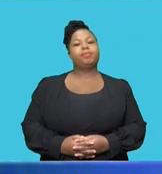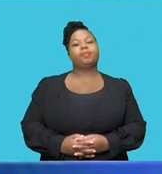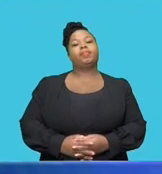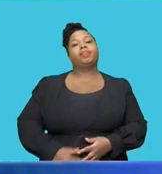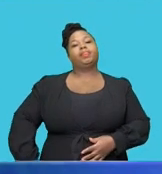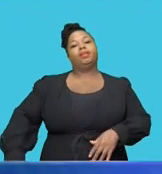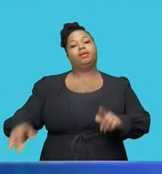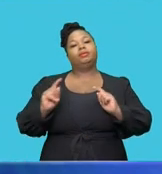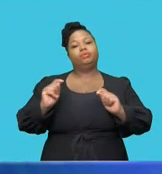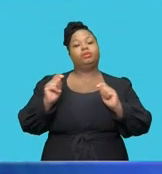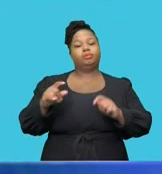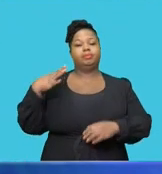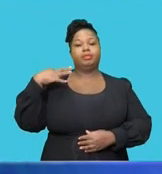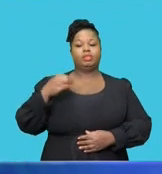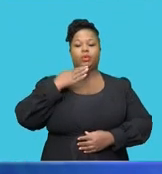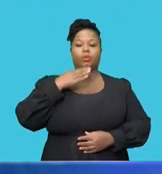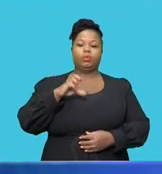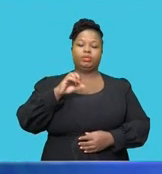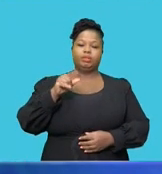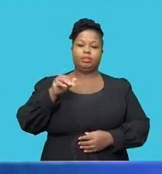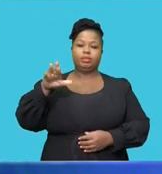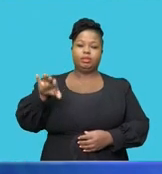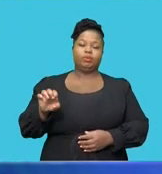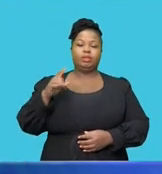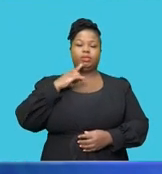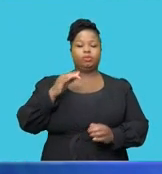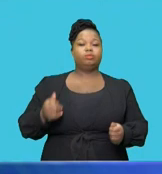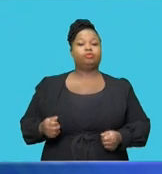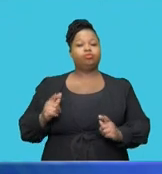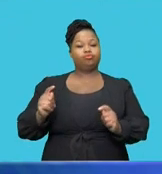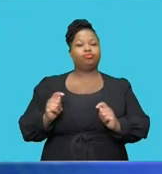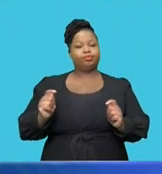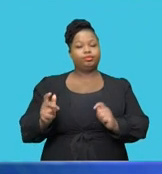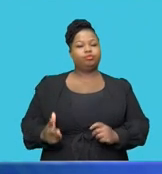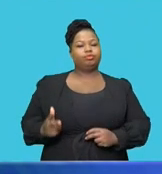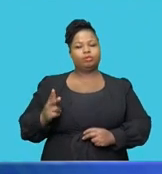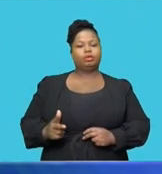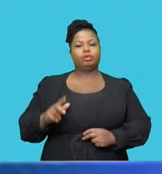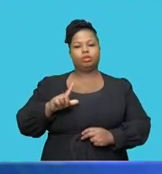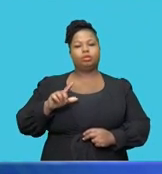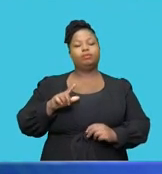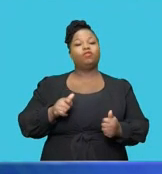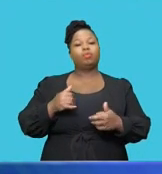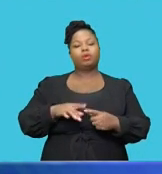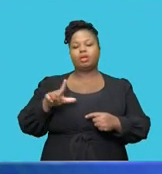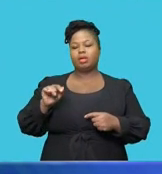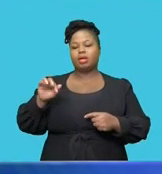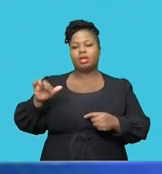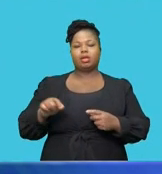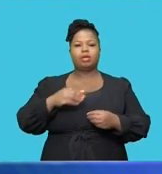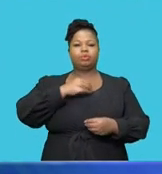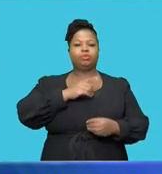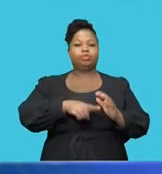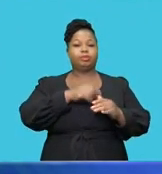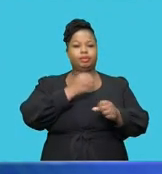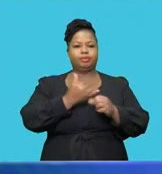Umphathiswa Wezothutho uSindisiwe Chikunga ukhokhele ukuvulwa kwakhona komzila kaloliwe osuka e-Leralla ukuyokutsho eGermiston namhlanje